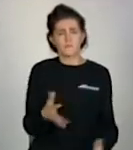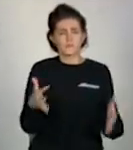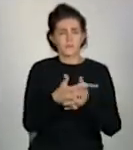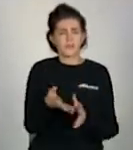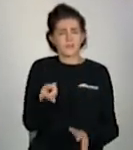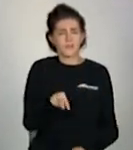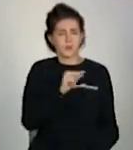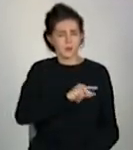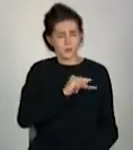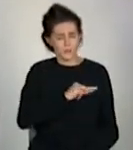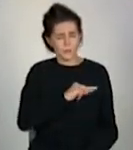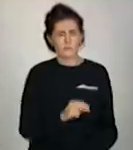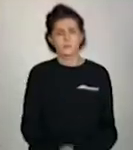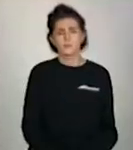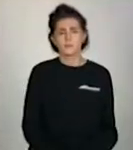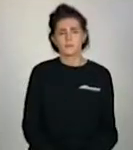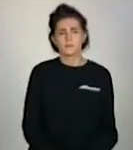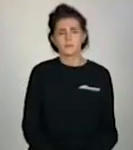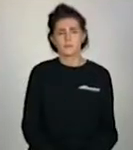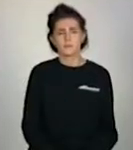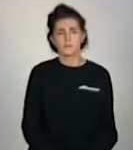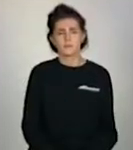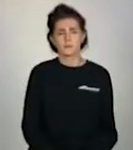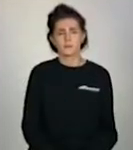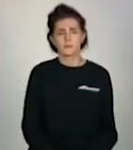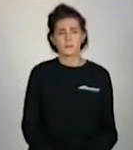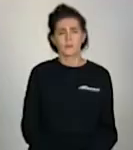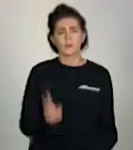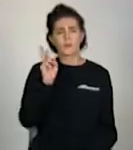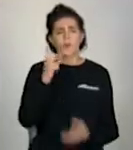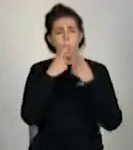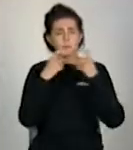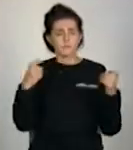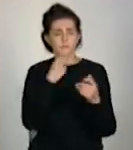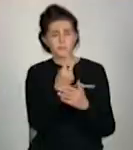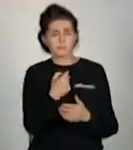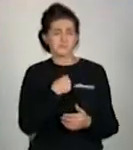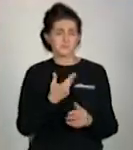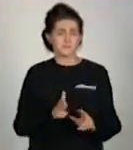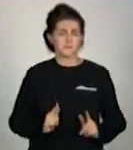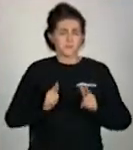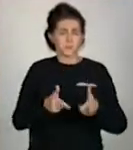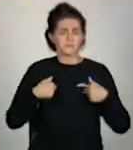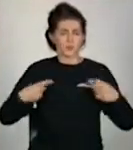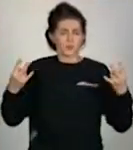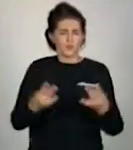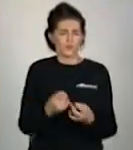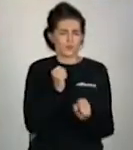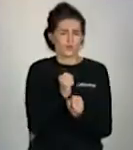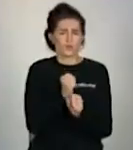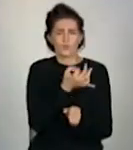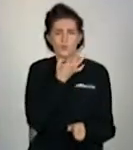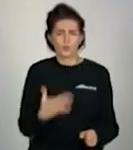двох роботах. Об'явлення, хтось сказав, я пішла втрутитися, і все. Мені потрібна робота просто,